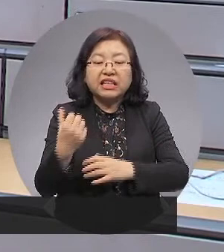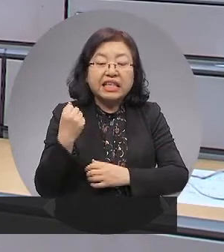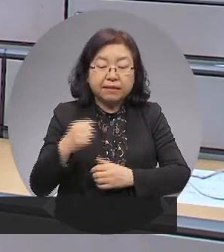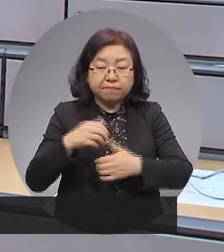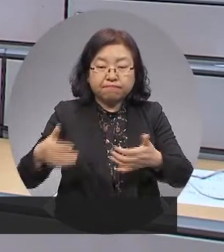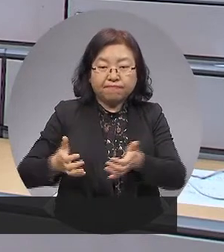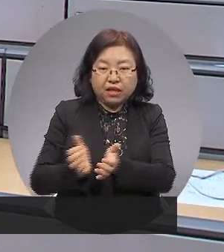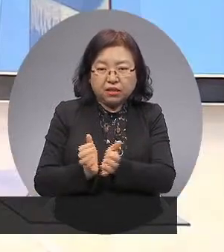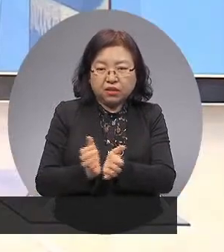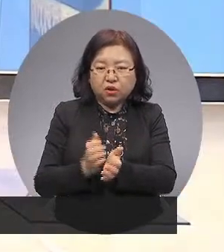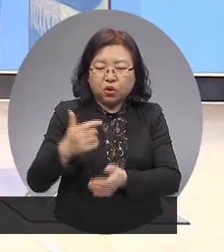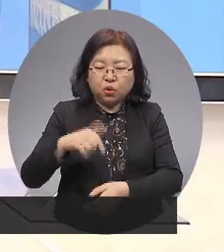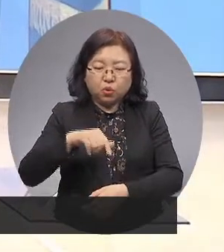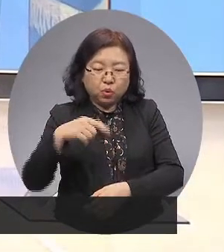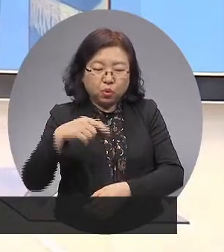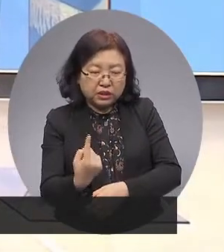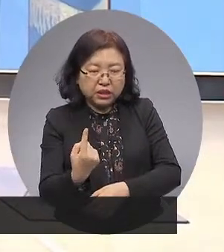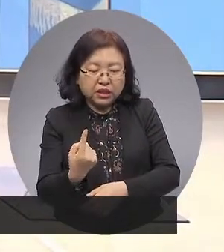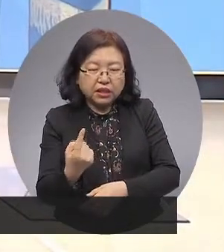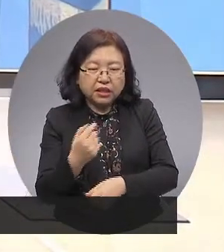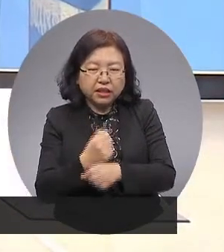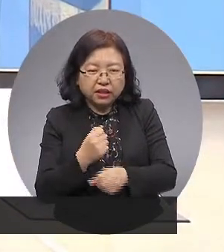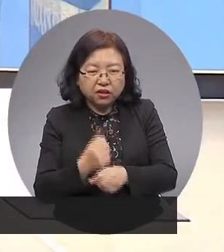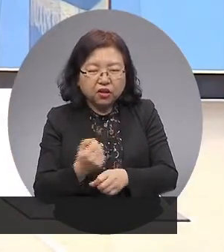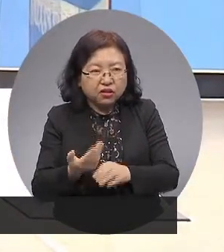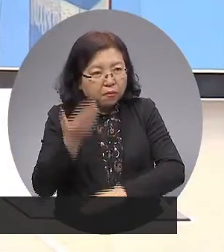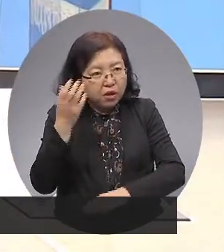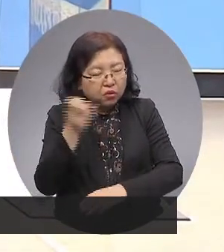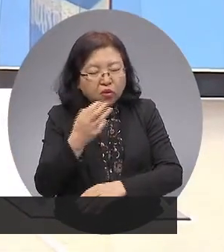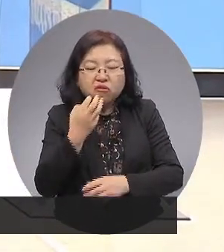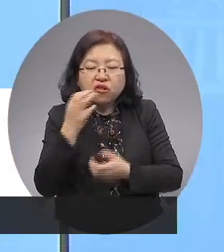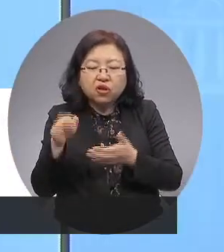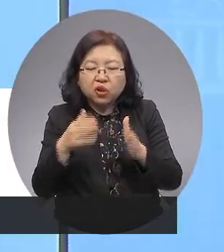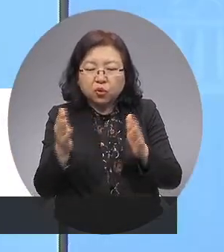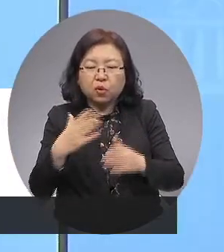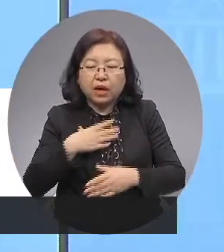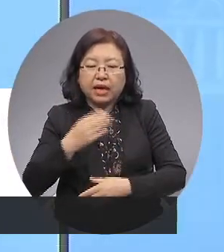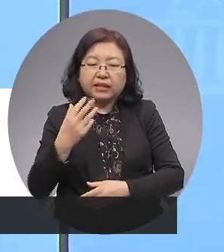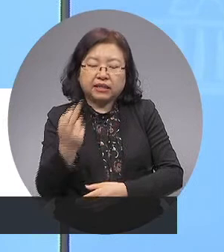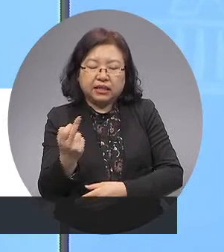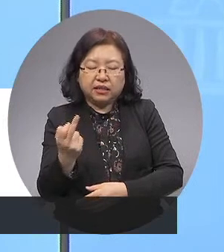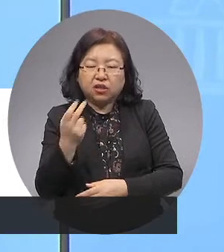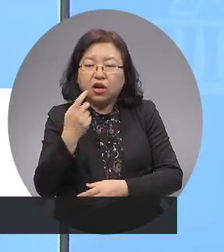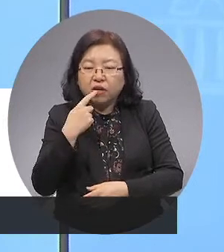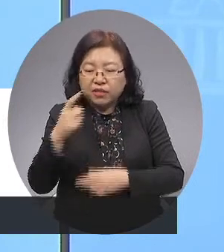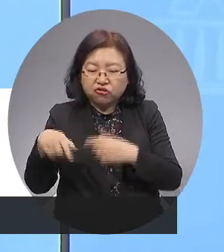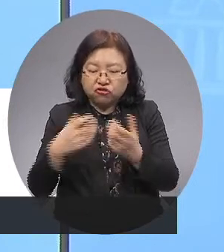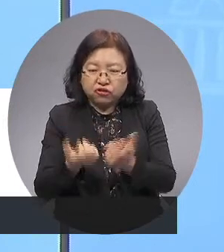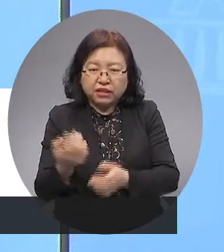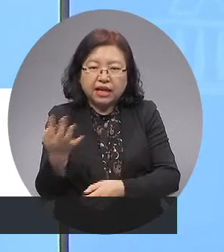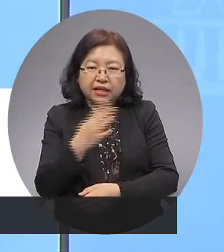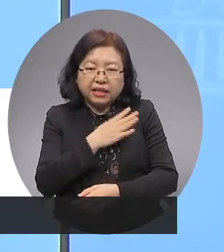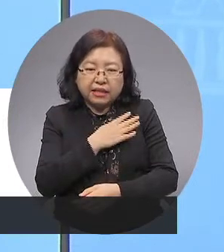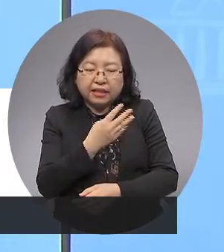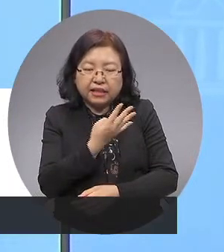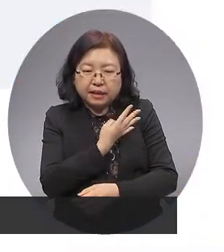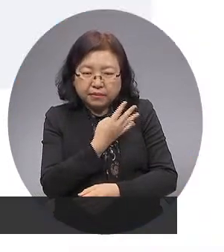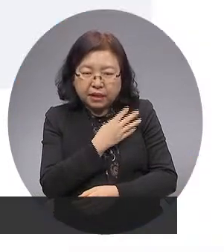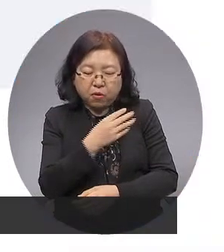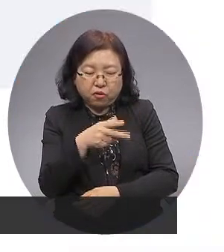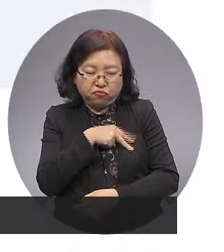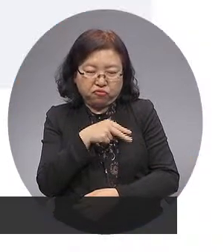국민의힘에서는 노 전 실장의 청주고 선배이자 경기도 안산에서 민주당 소속으로 사선을 한 김영환 전